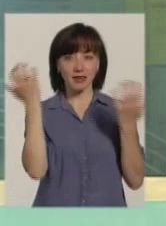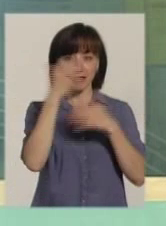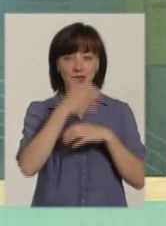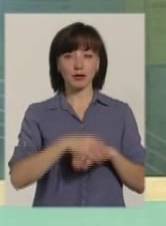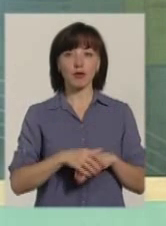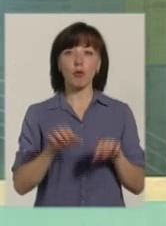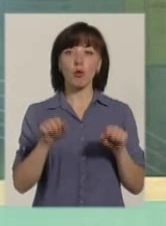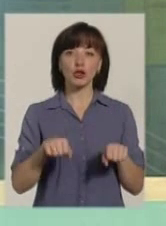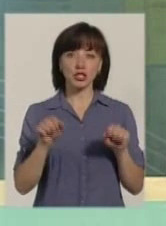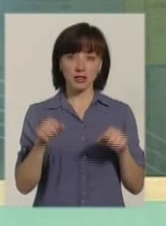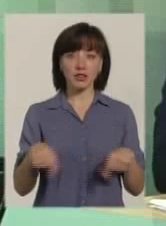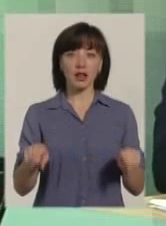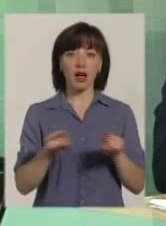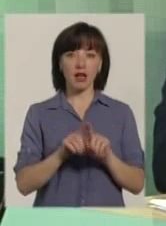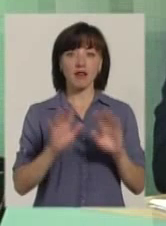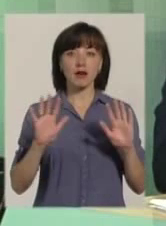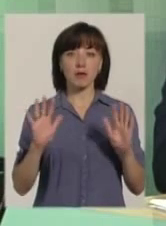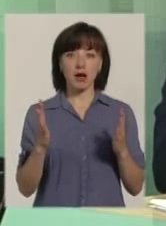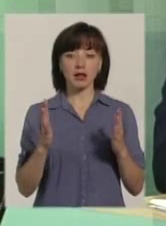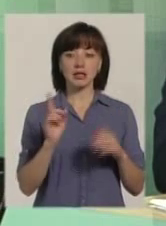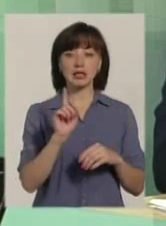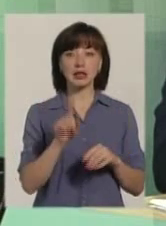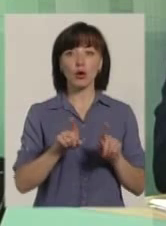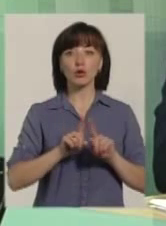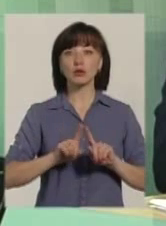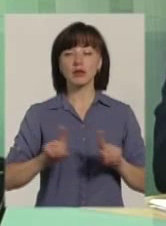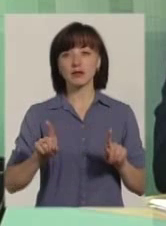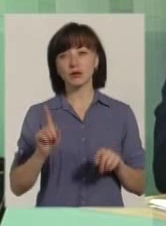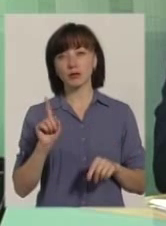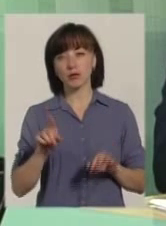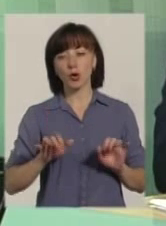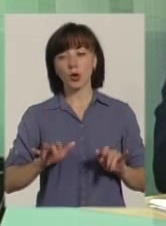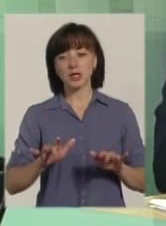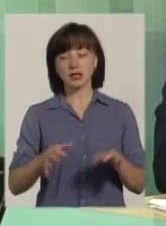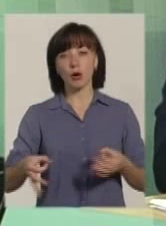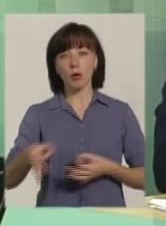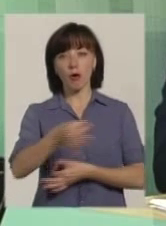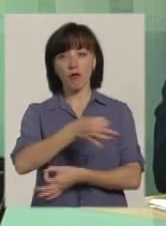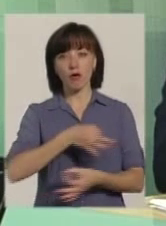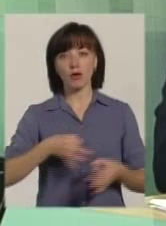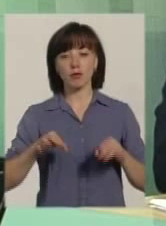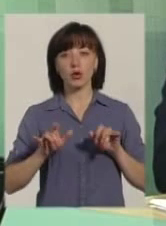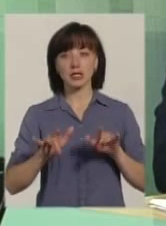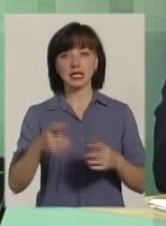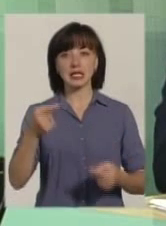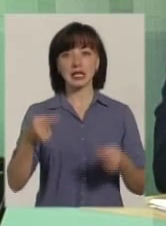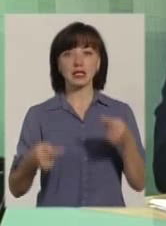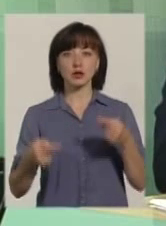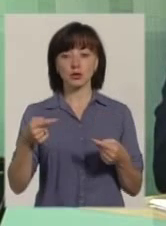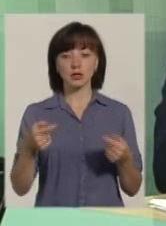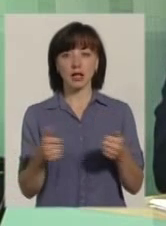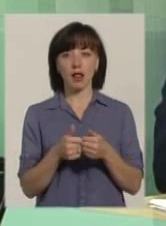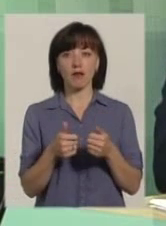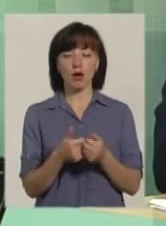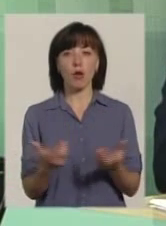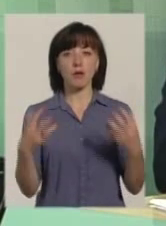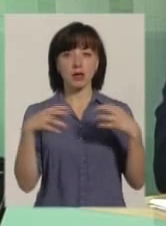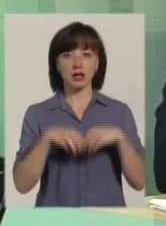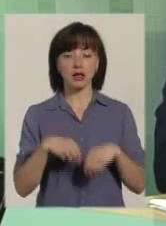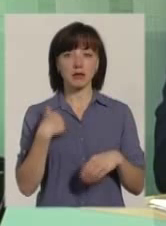Ну, можливі такі випадки, тобто тих особливостей. Хоча в процесі обговорення, в процесі дискусій навколо об'єднання, мені здається,